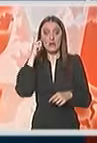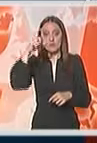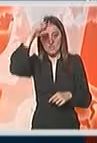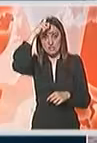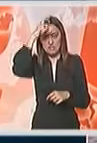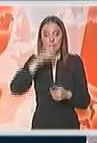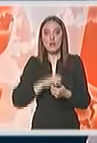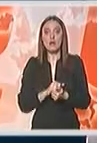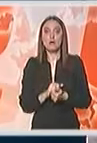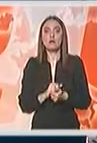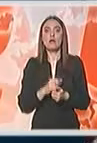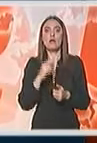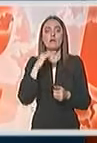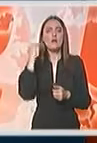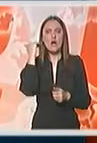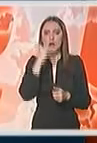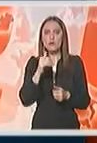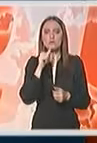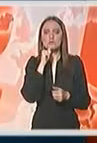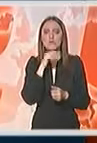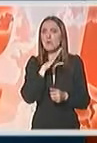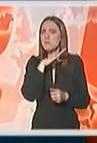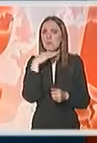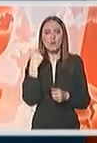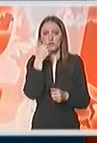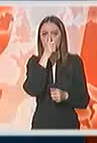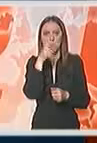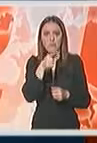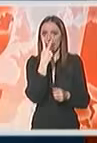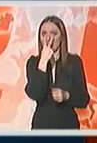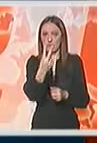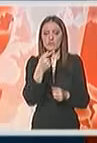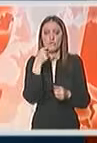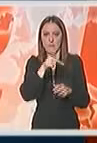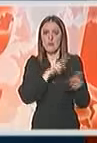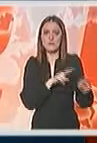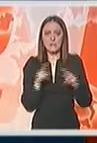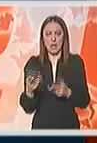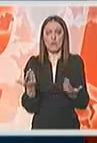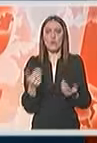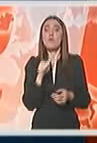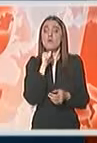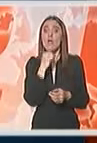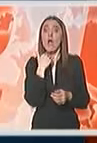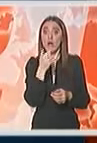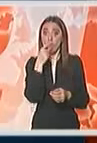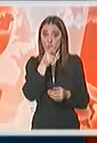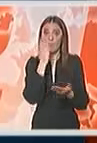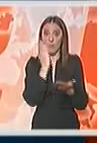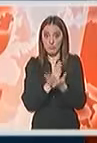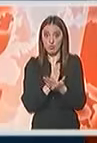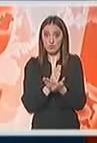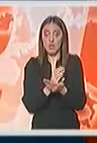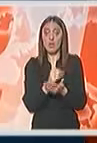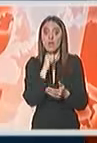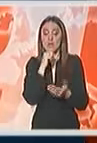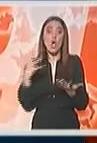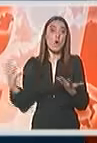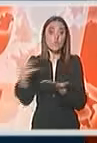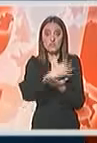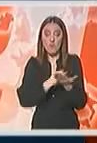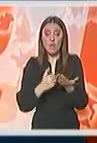Srbije. Rigorozno je i preterano ovo što je predviđeno u ovom zakonu i ako ovako bude i